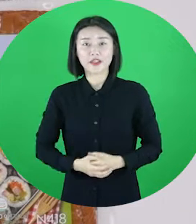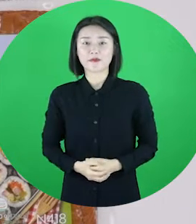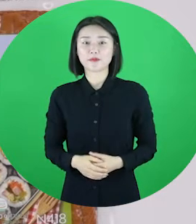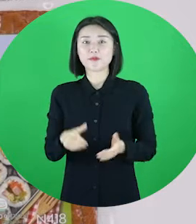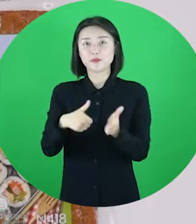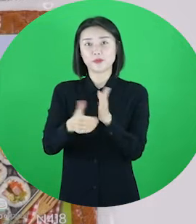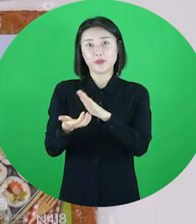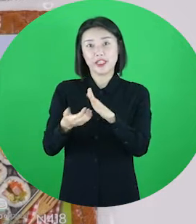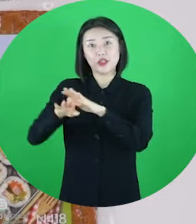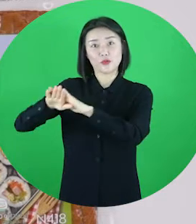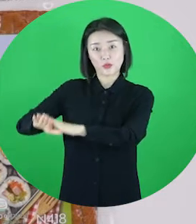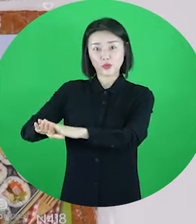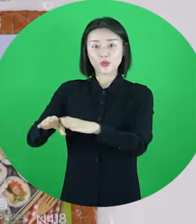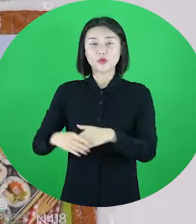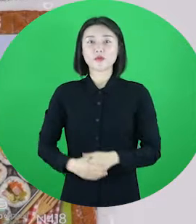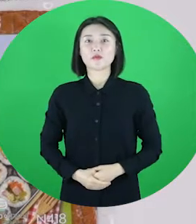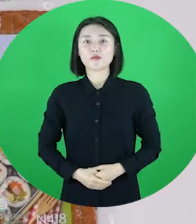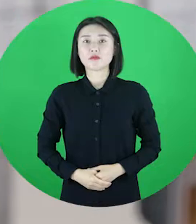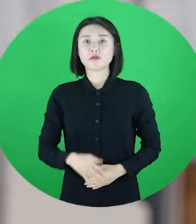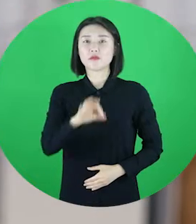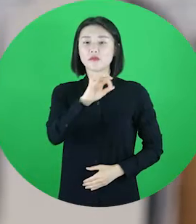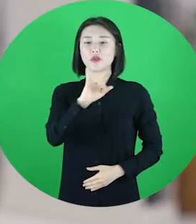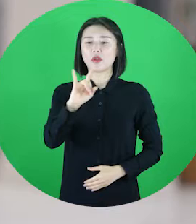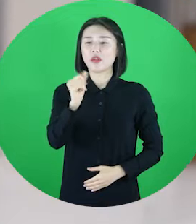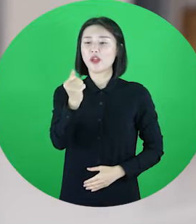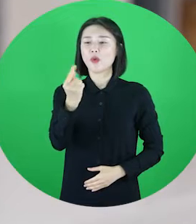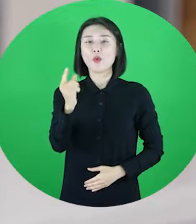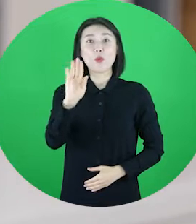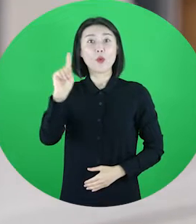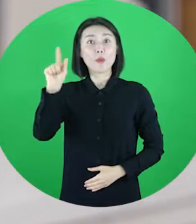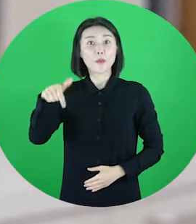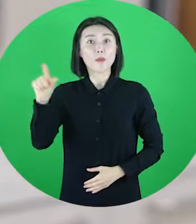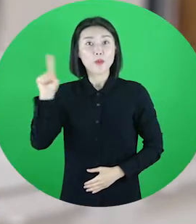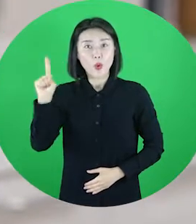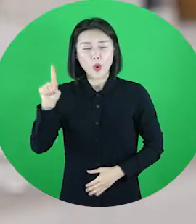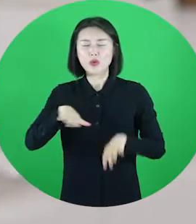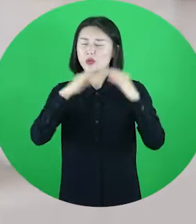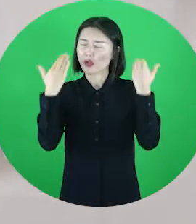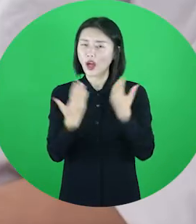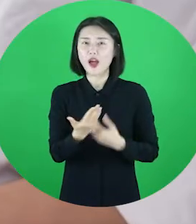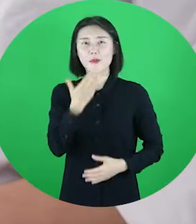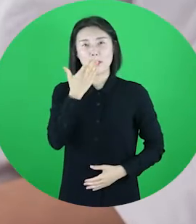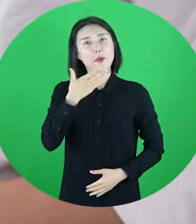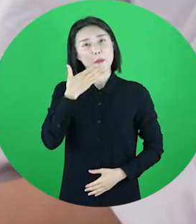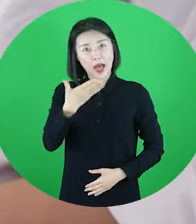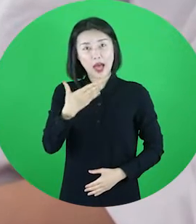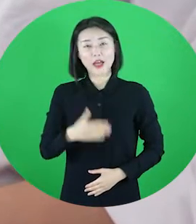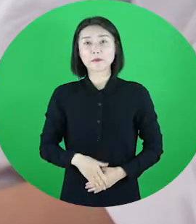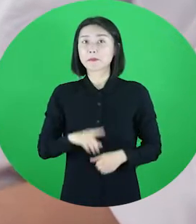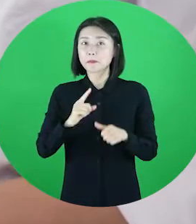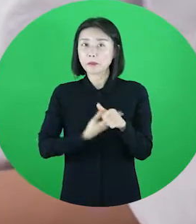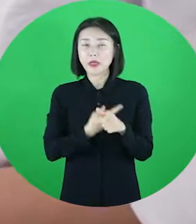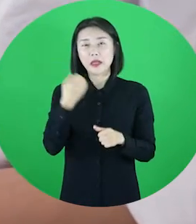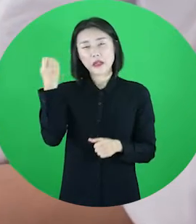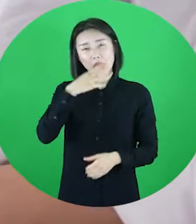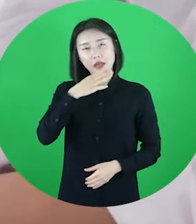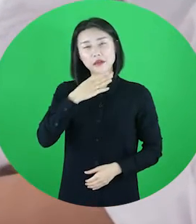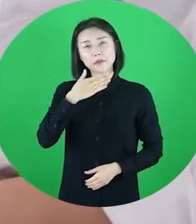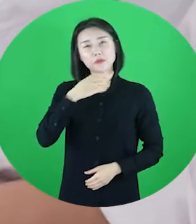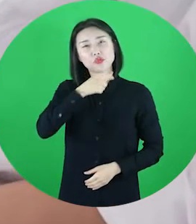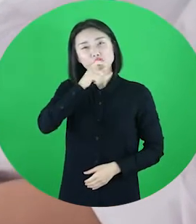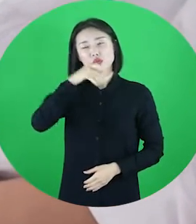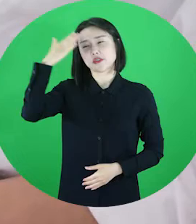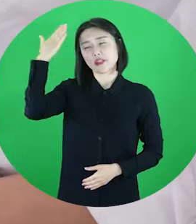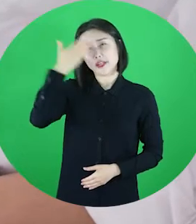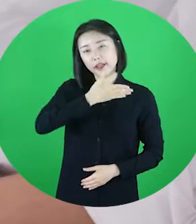담아주고요. 우리 애호박 같은 경우는 껍질까지 우리 같이 먹을 수 있기 때문에 얇아서 깨끗하게